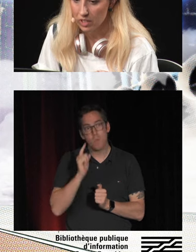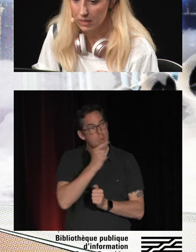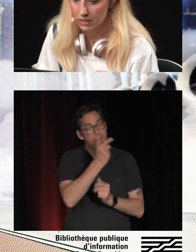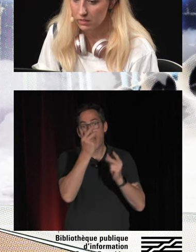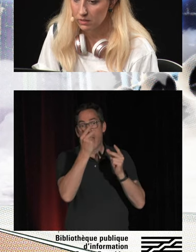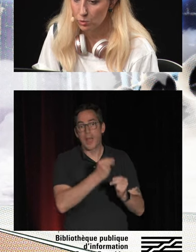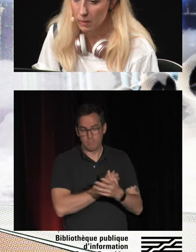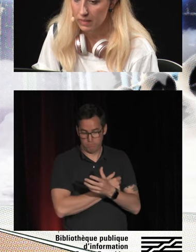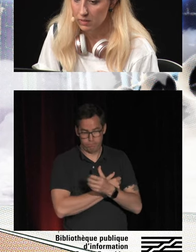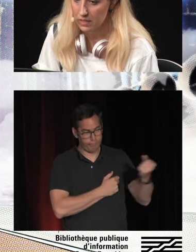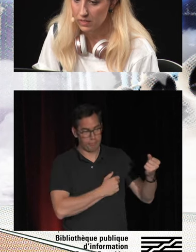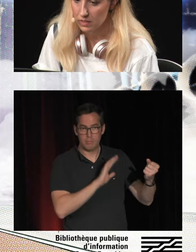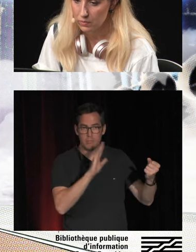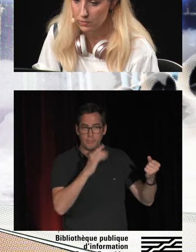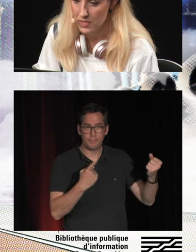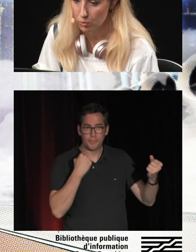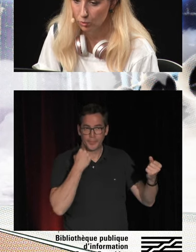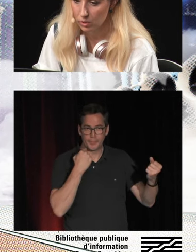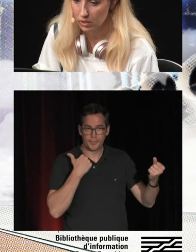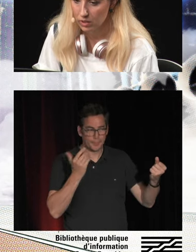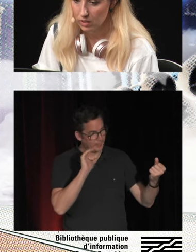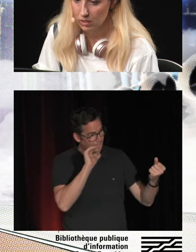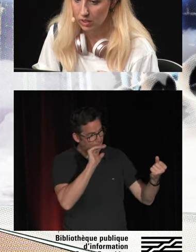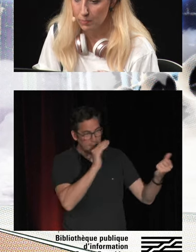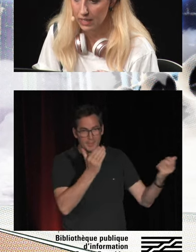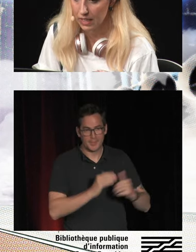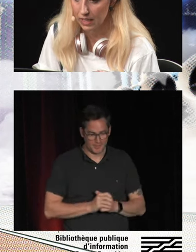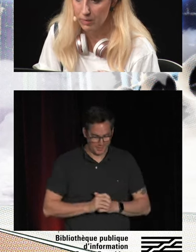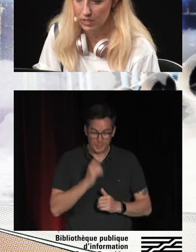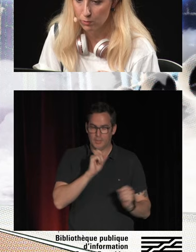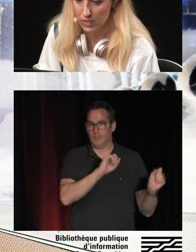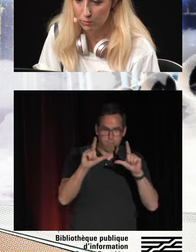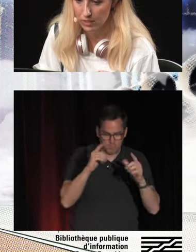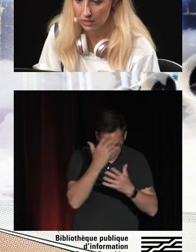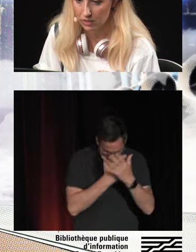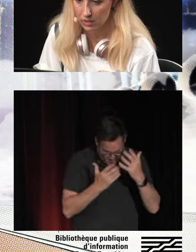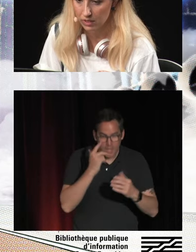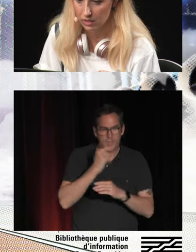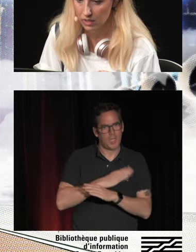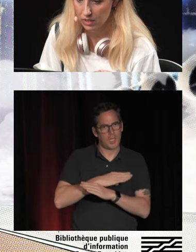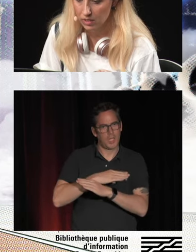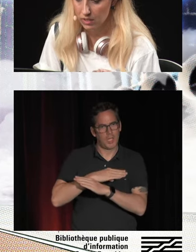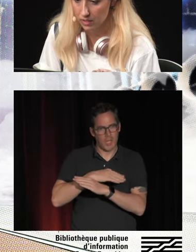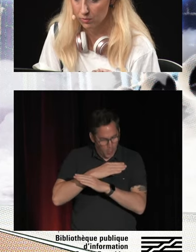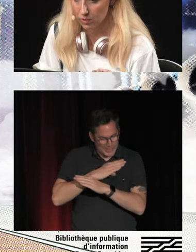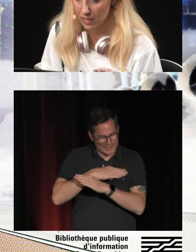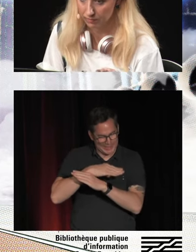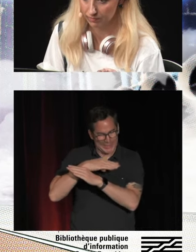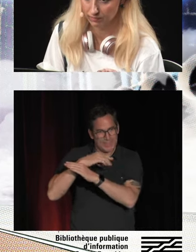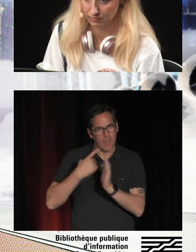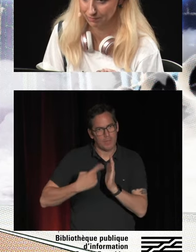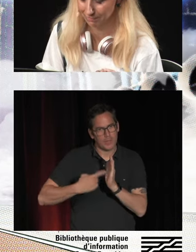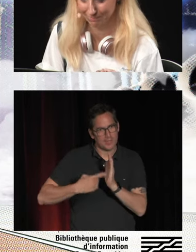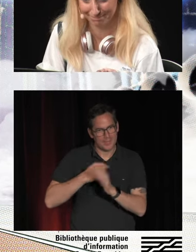c'était entre les mains du papa, bah c'était fini pour nous. Hop là ! Ah bah oui, il faut se réenvoler. Ok. Et cette fois, on va...